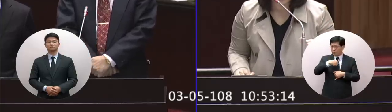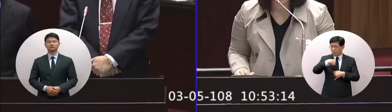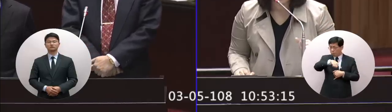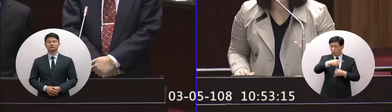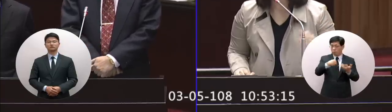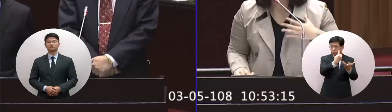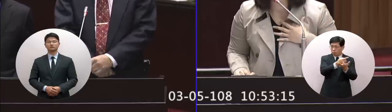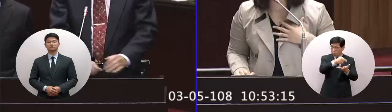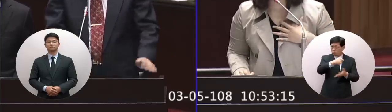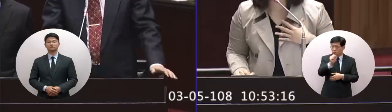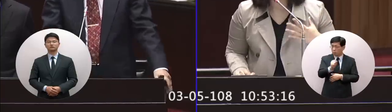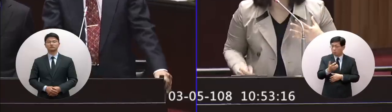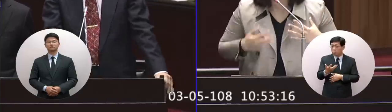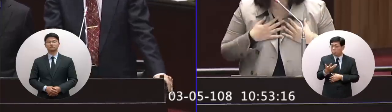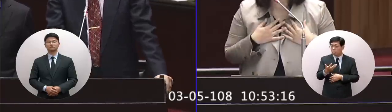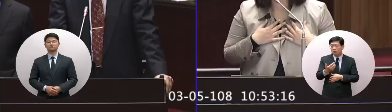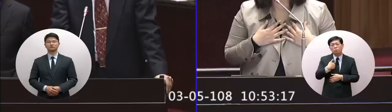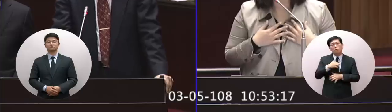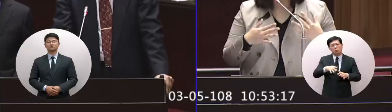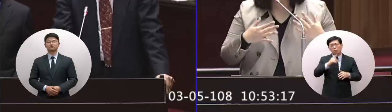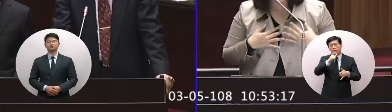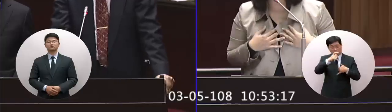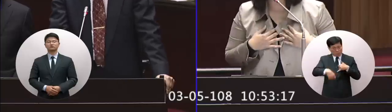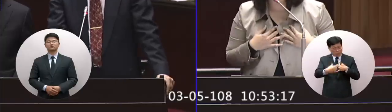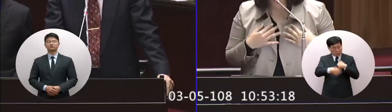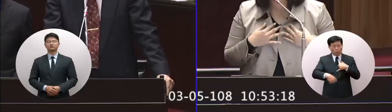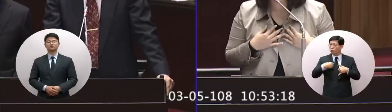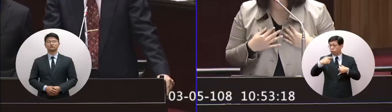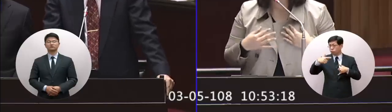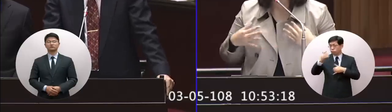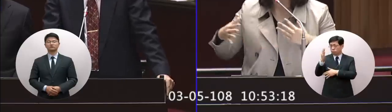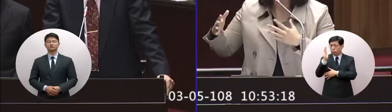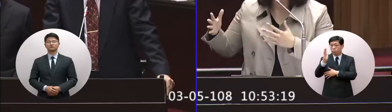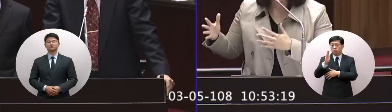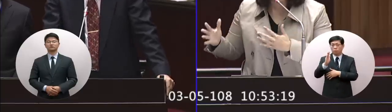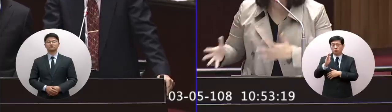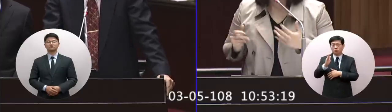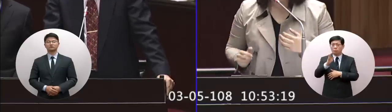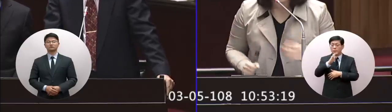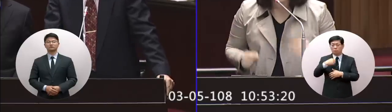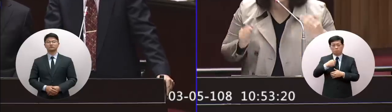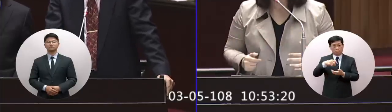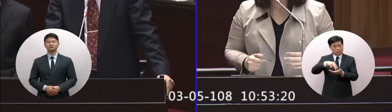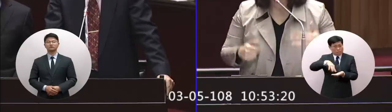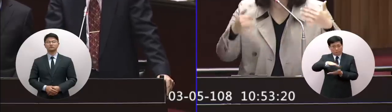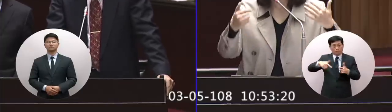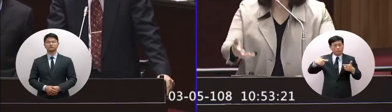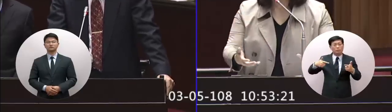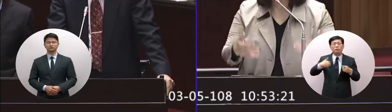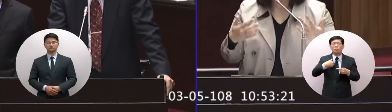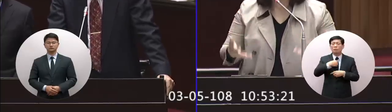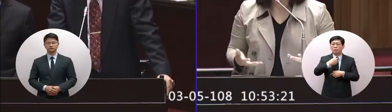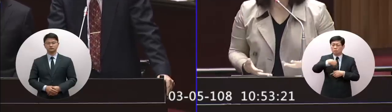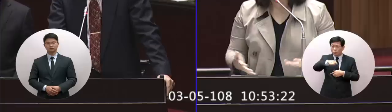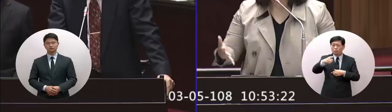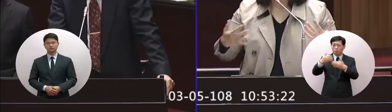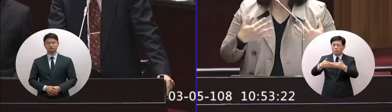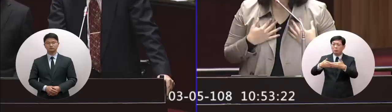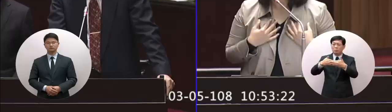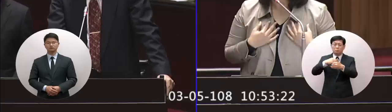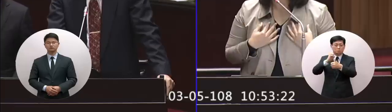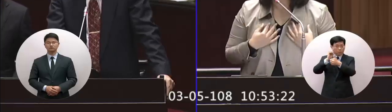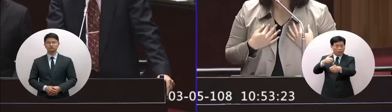去参加？因为你懂我意思，说我今天是一个个人，是非官方的一个立场，可是我要去大陆让知